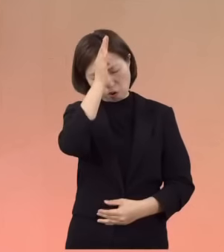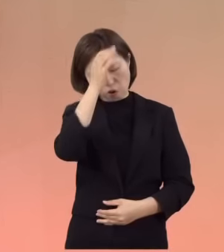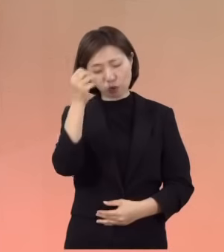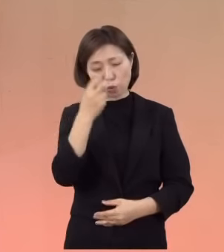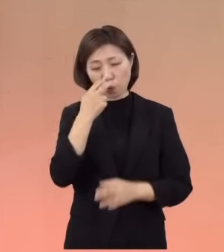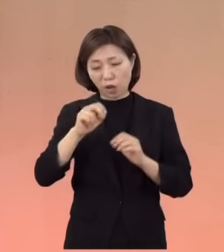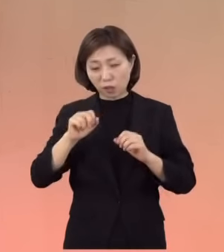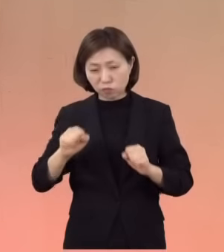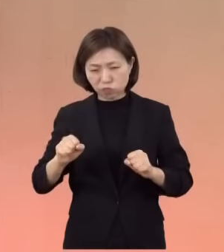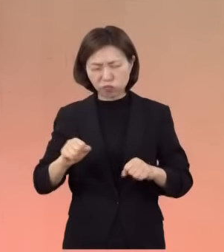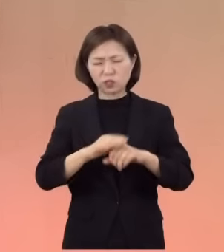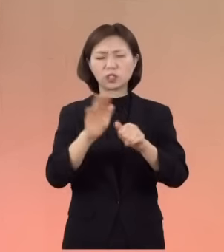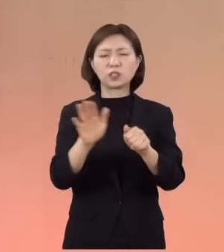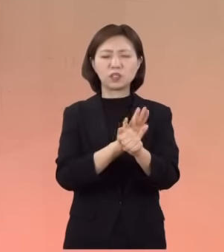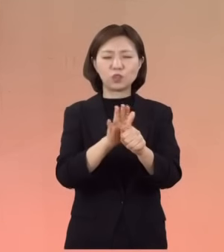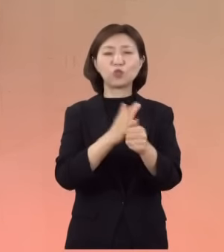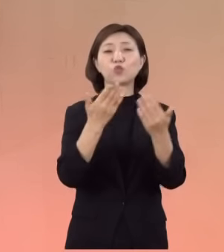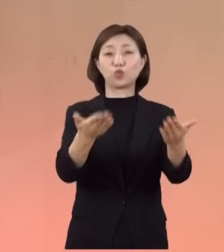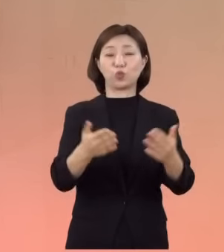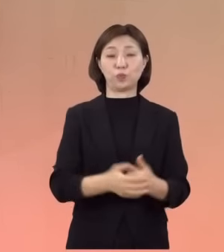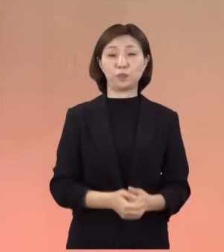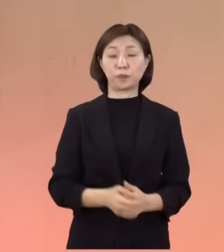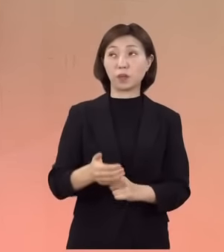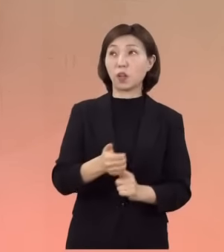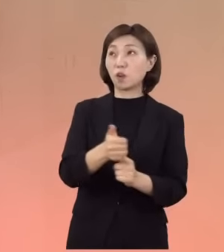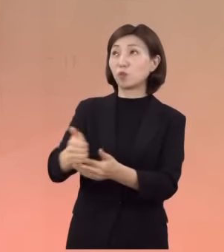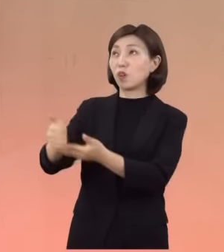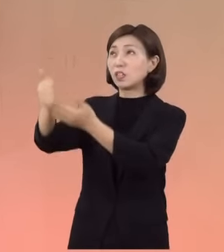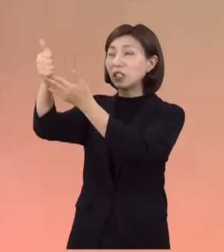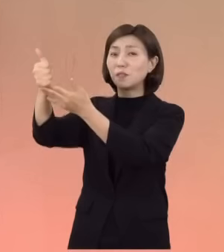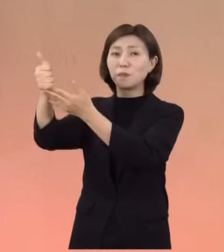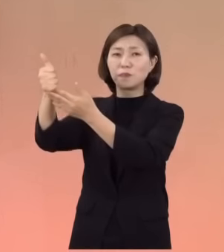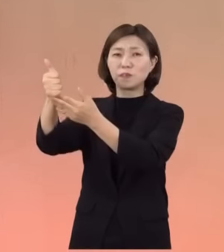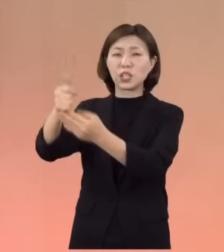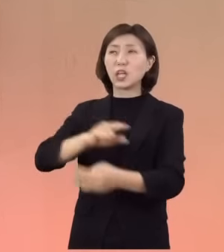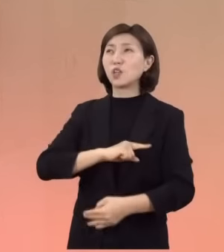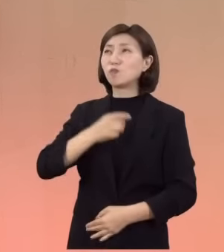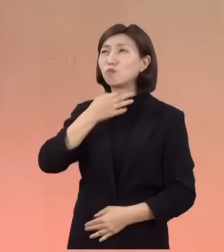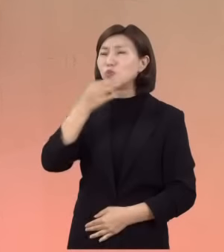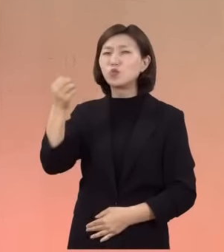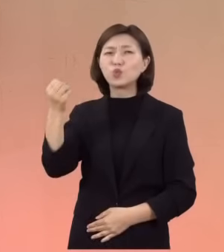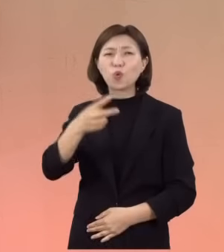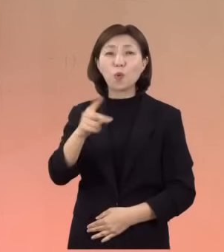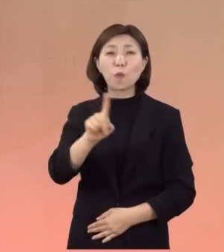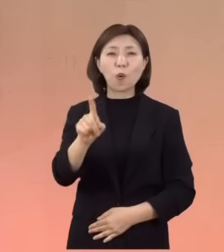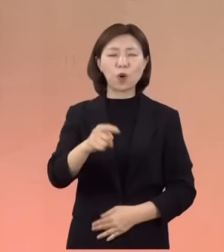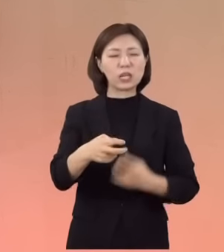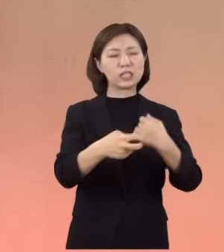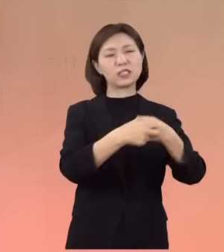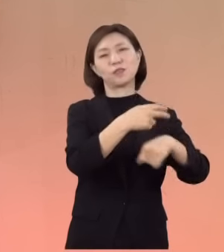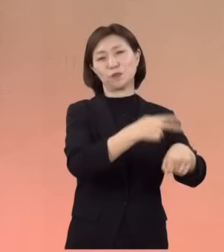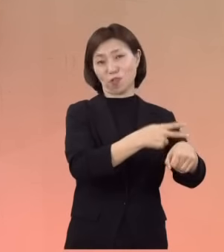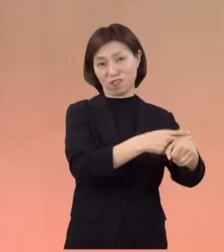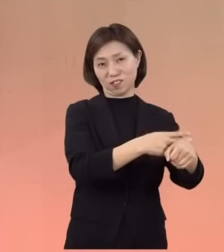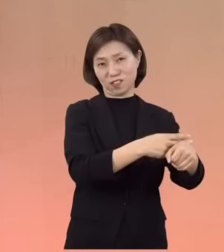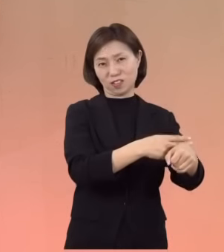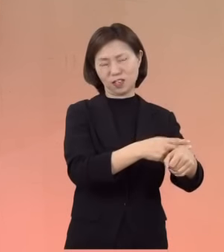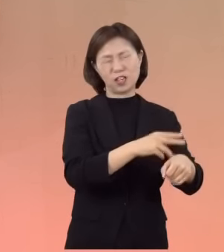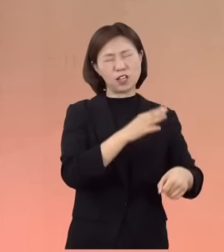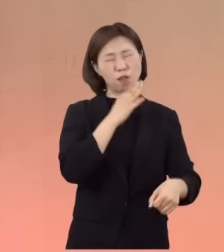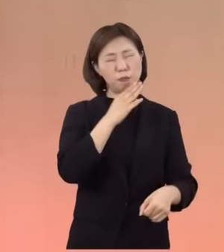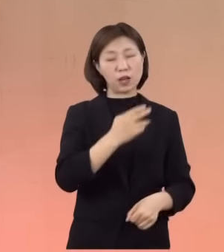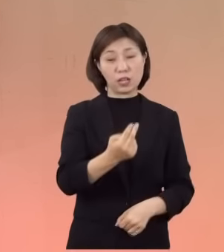치료하십니다 부처님은 대의왕이라고 불립니다 대의왕 그 중생들의 아픔을 치료해